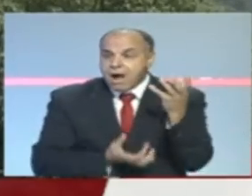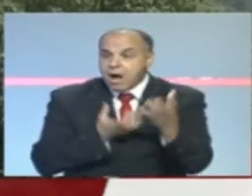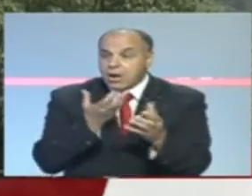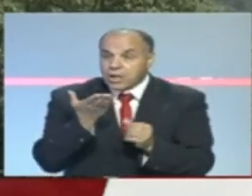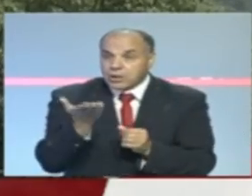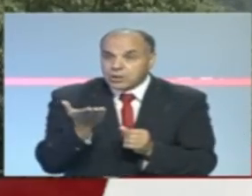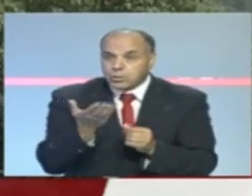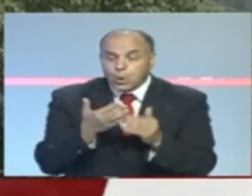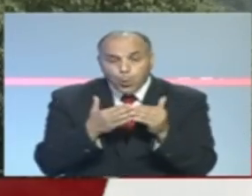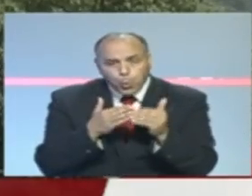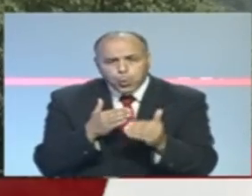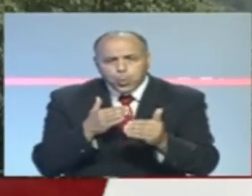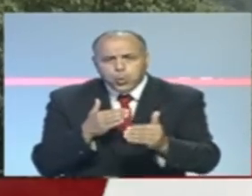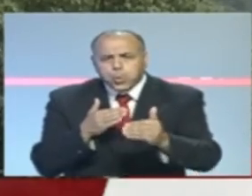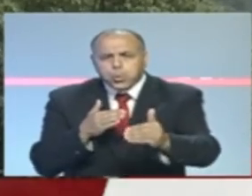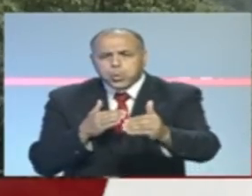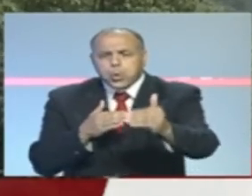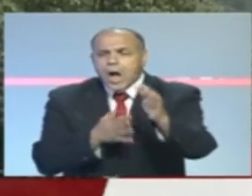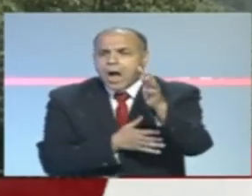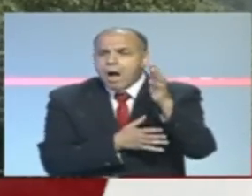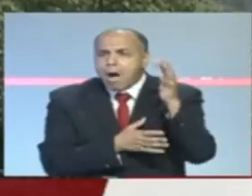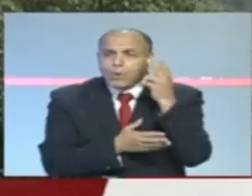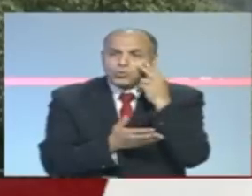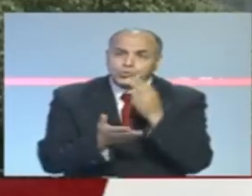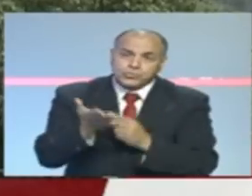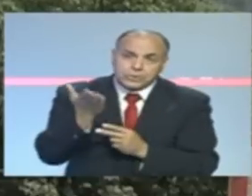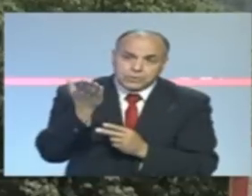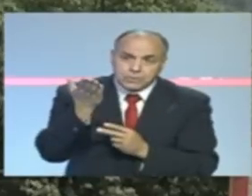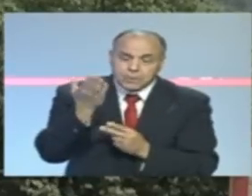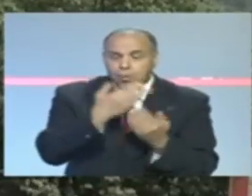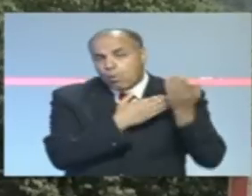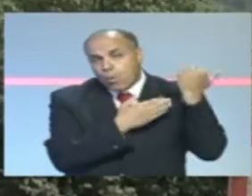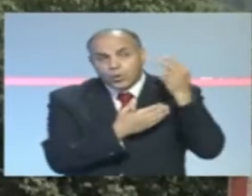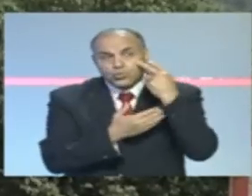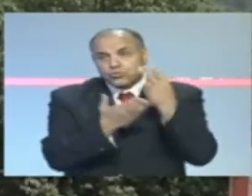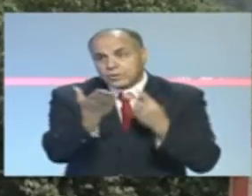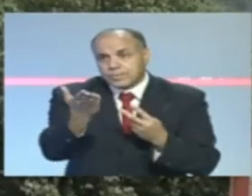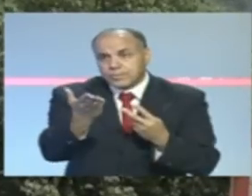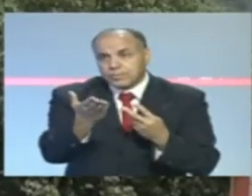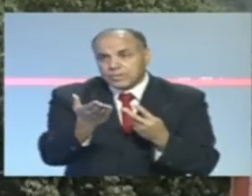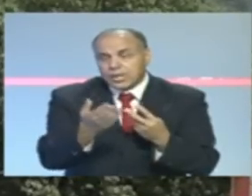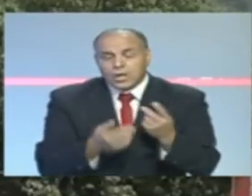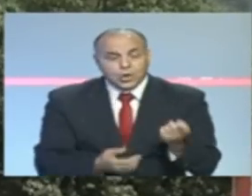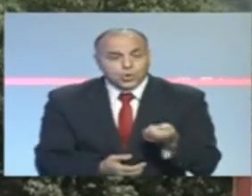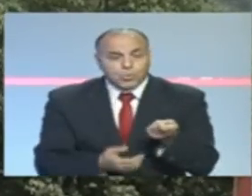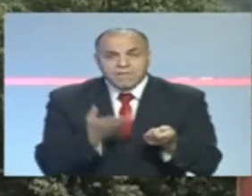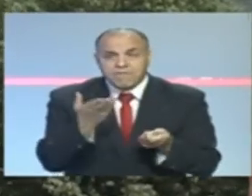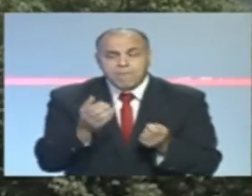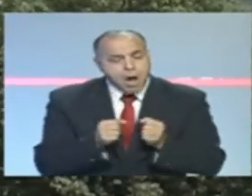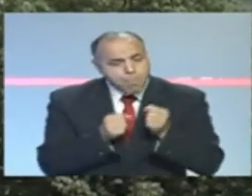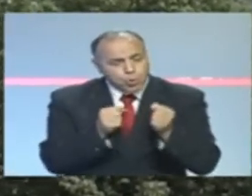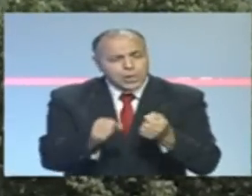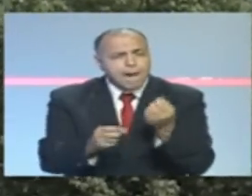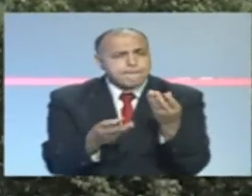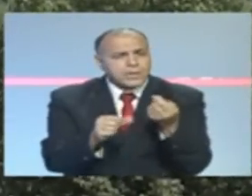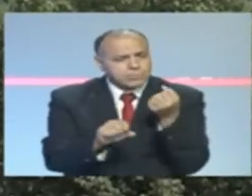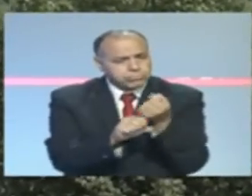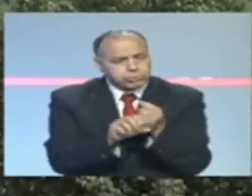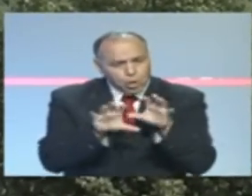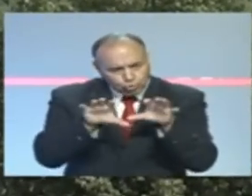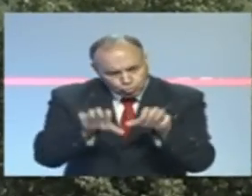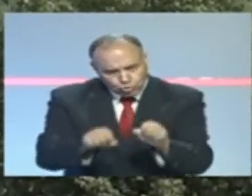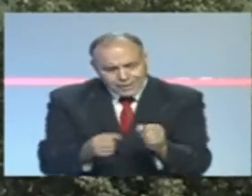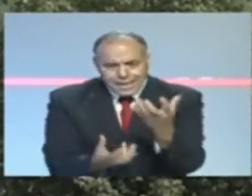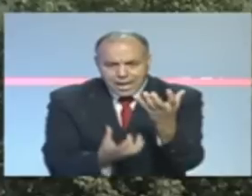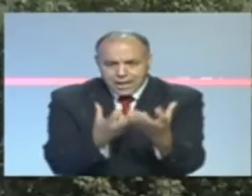امتدت الى هذه الغابه التي تشاهدونها وراءنا اه بطبيعه الحال كما مجهودات كبيره للسيطره على